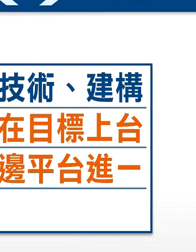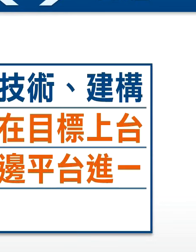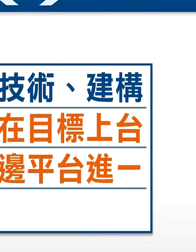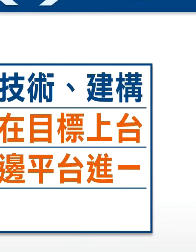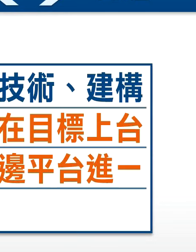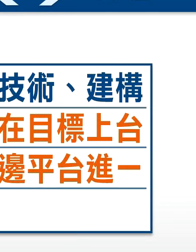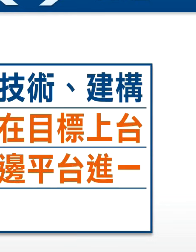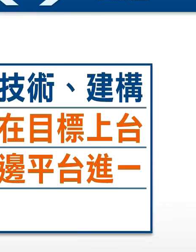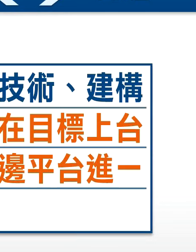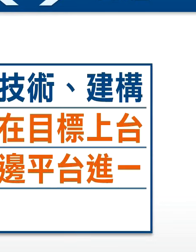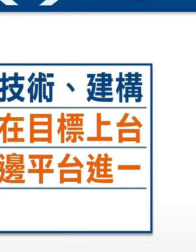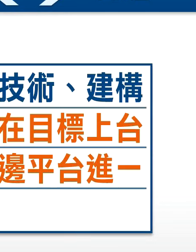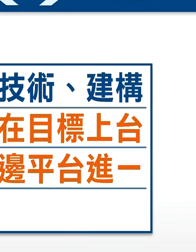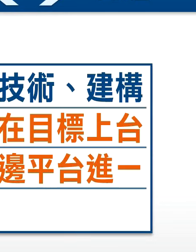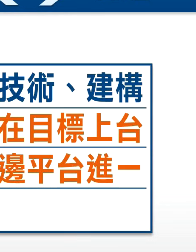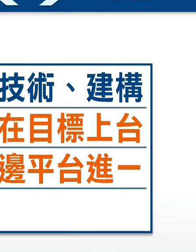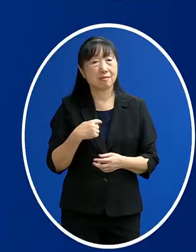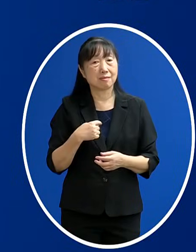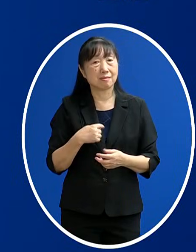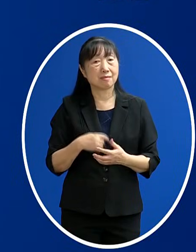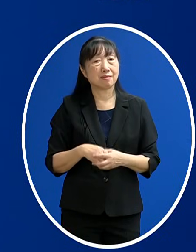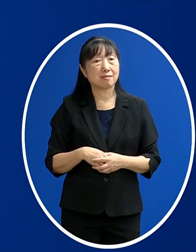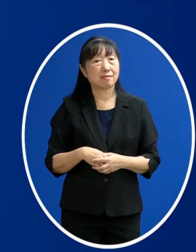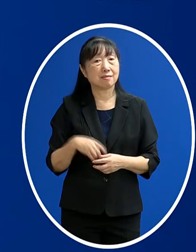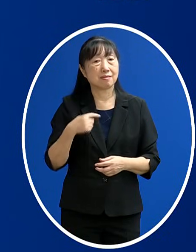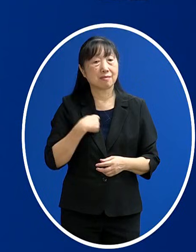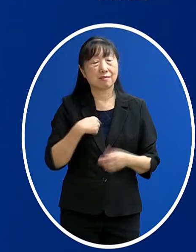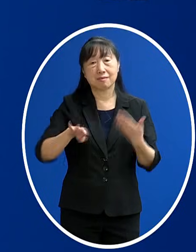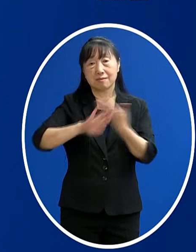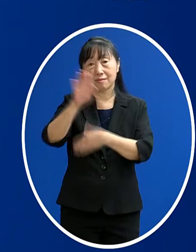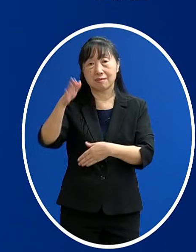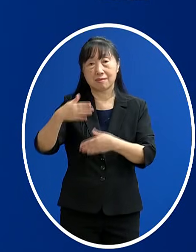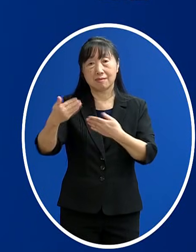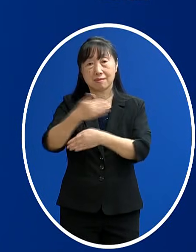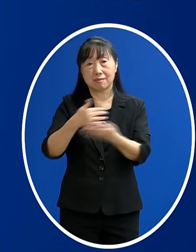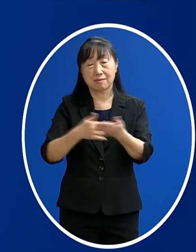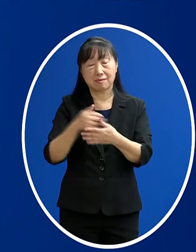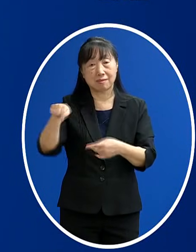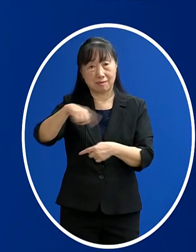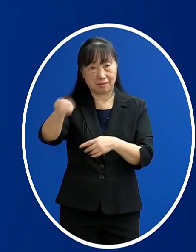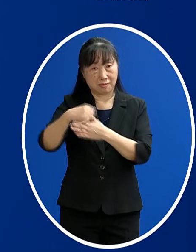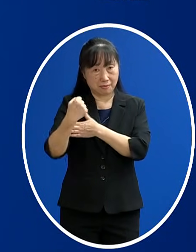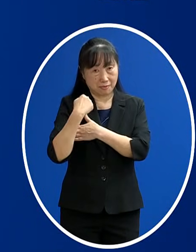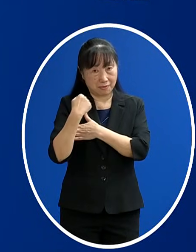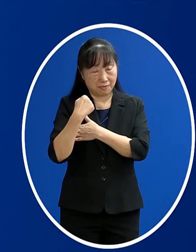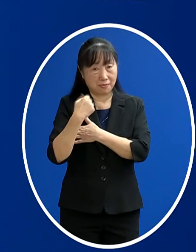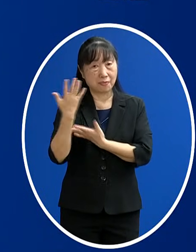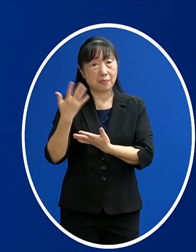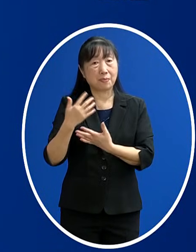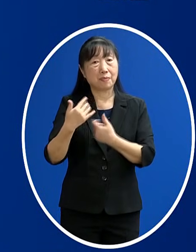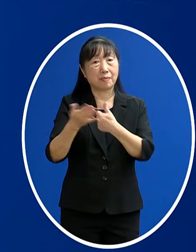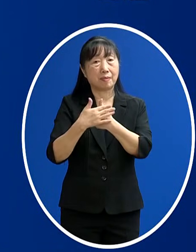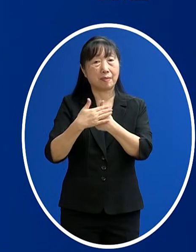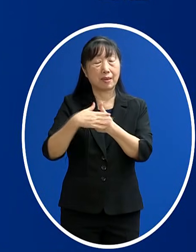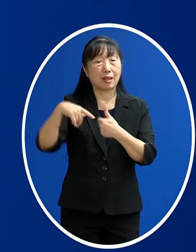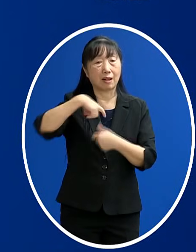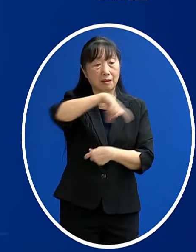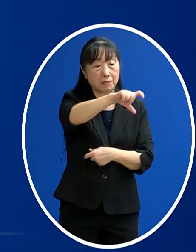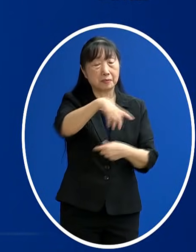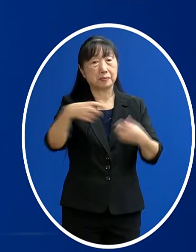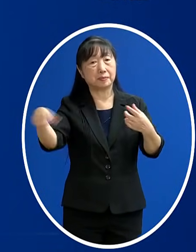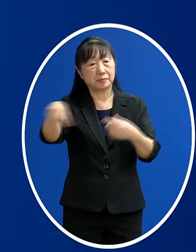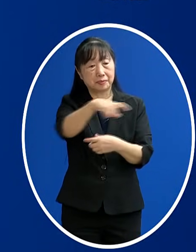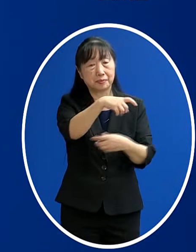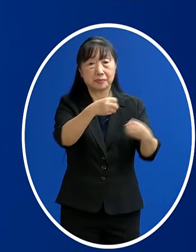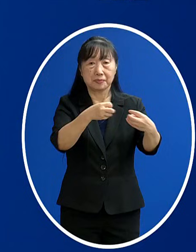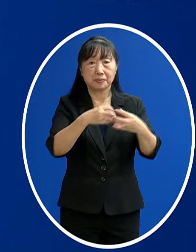双边平台进一步凝聚共识。 我们的外交人员其实非常之努力扮演牵线的角色，那牵完线之后，我